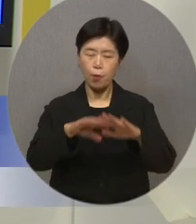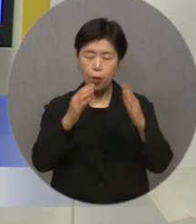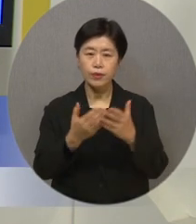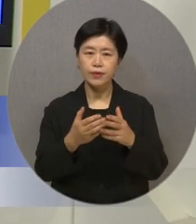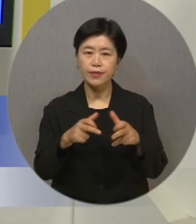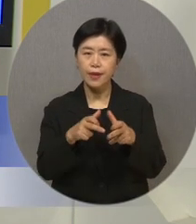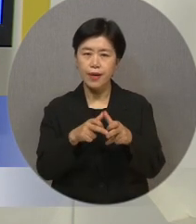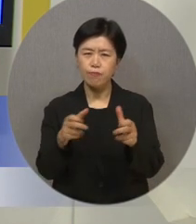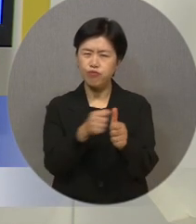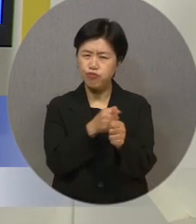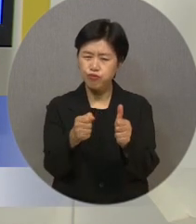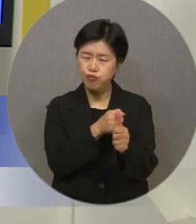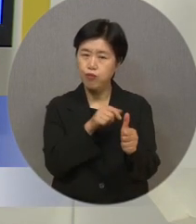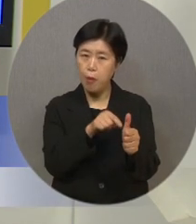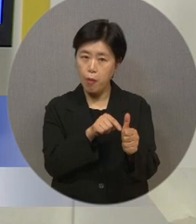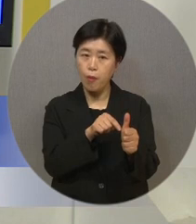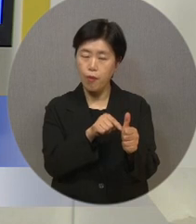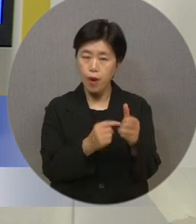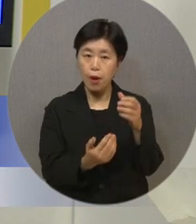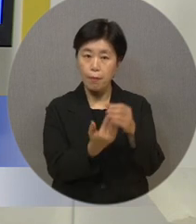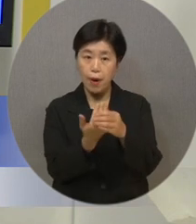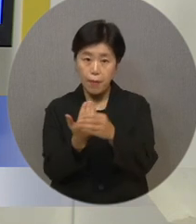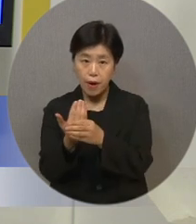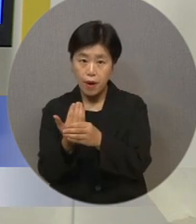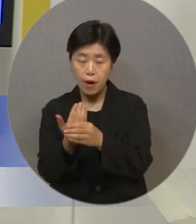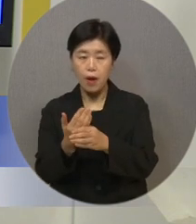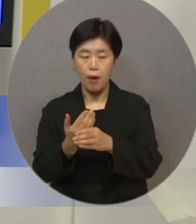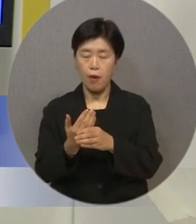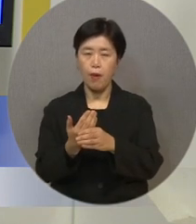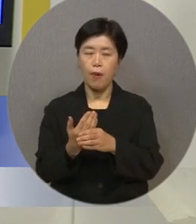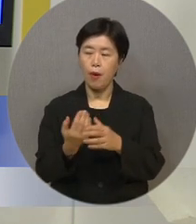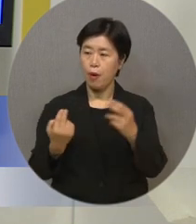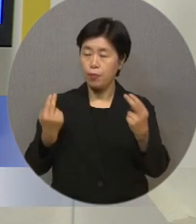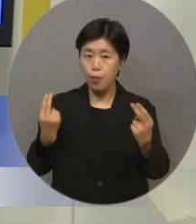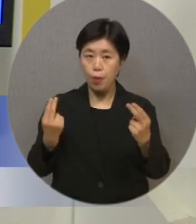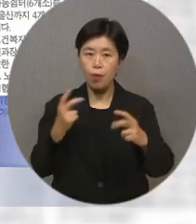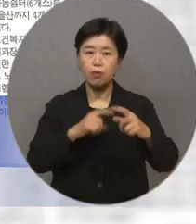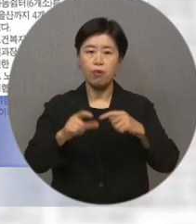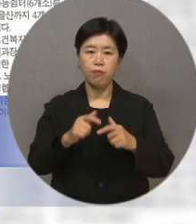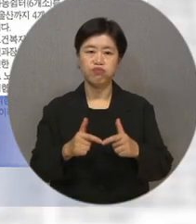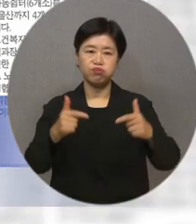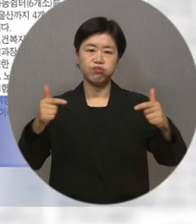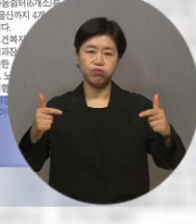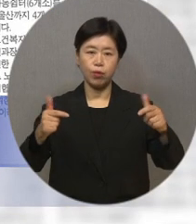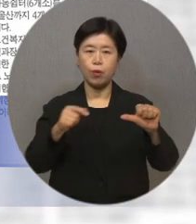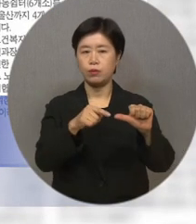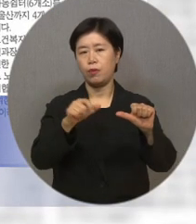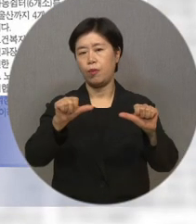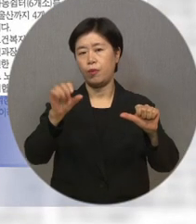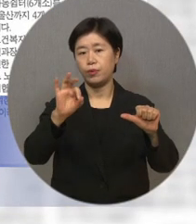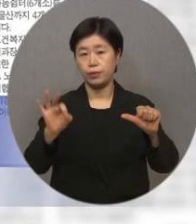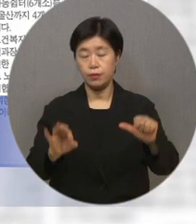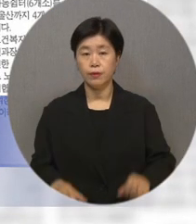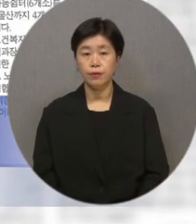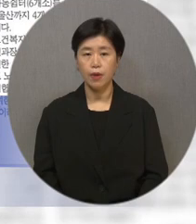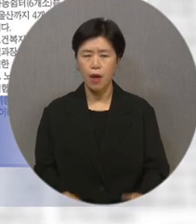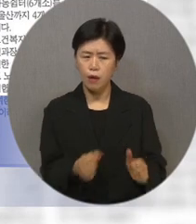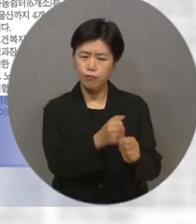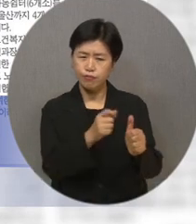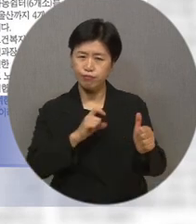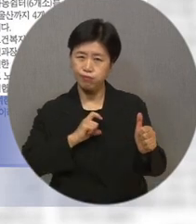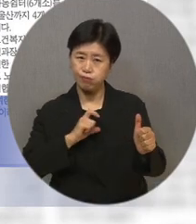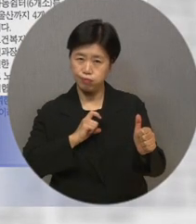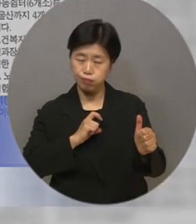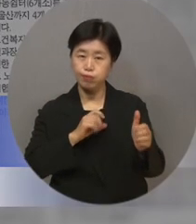건수가 전년 대비 5.5% 증가했다는 기사가 실렸는데요 특히 학대 의심 사례 중